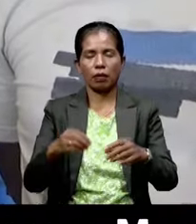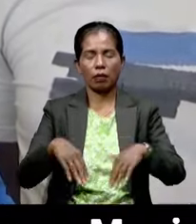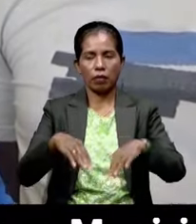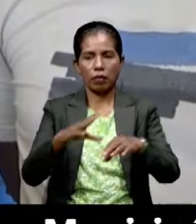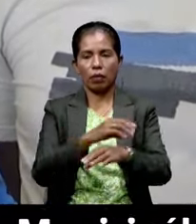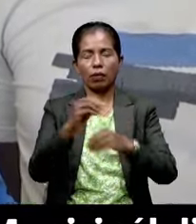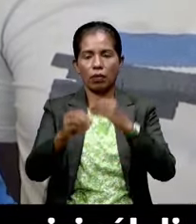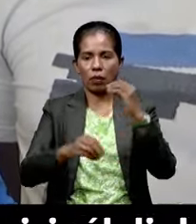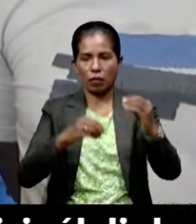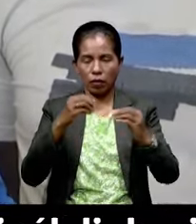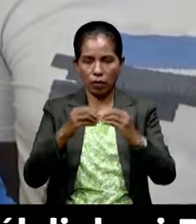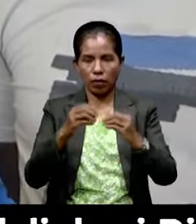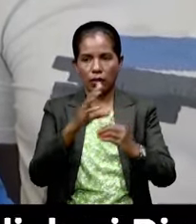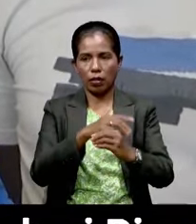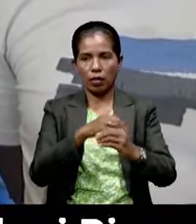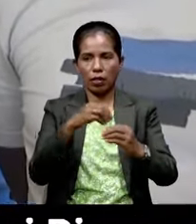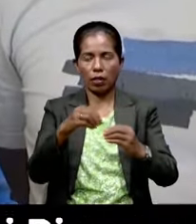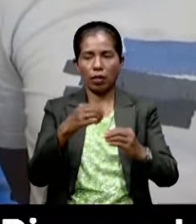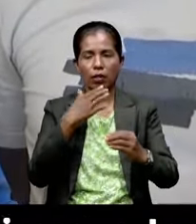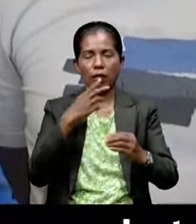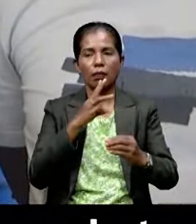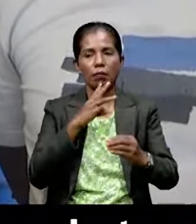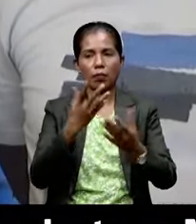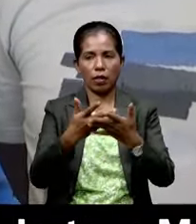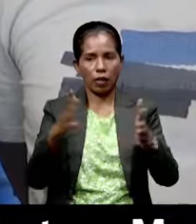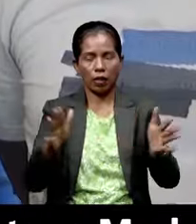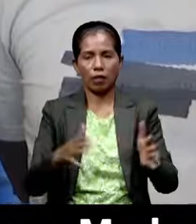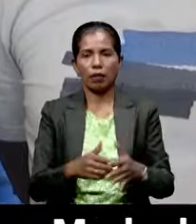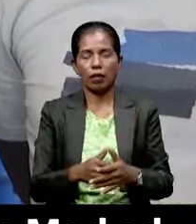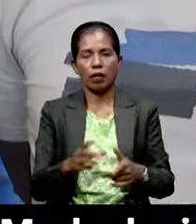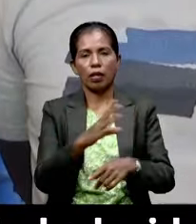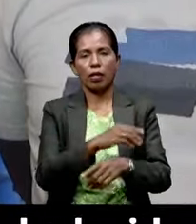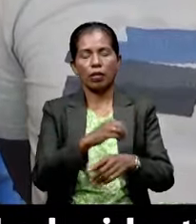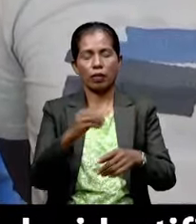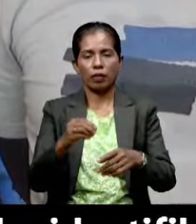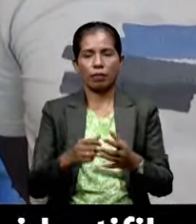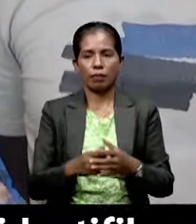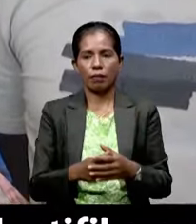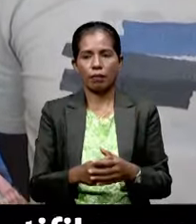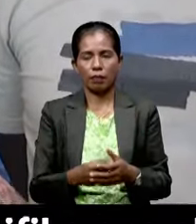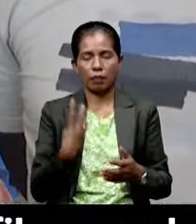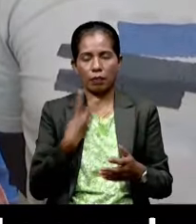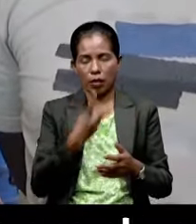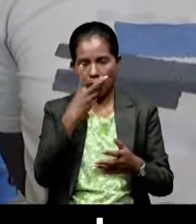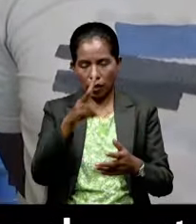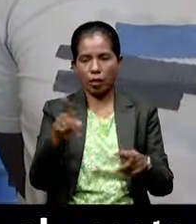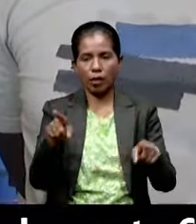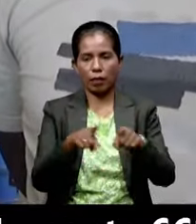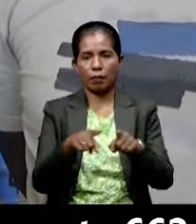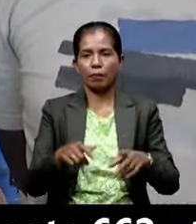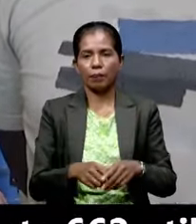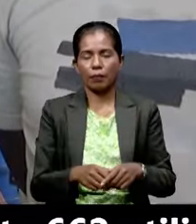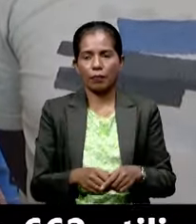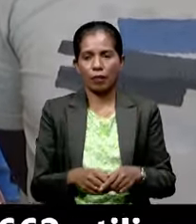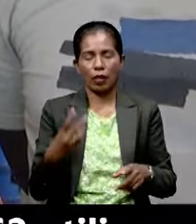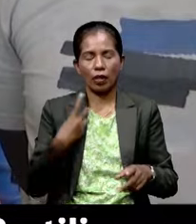sobre impact tuh izin lah dia mau be lainnya oh ahi kondisi yang hari rasa kesana antau fase